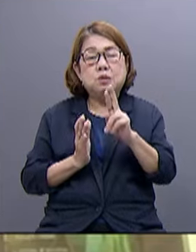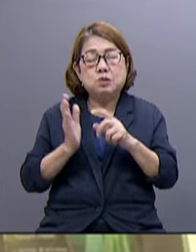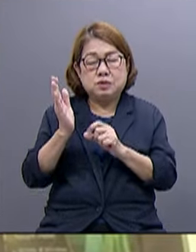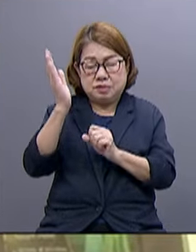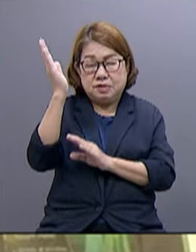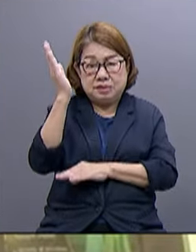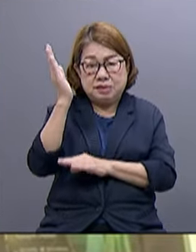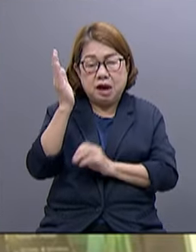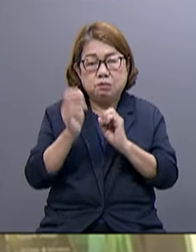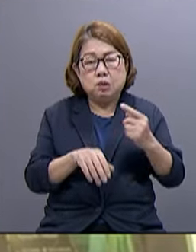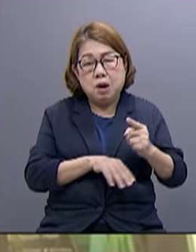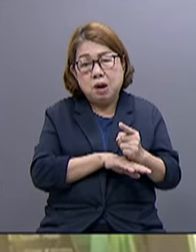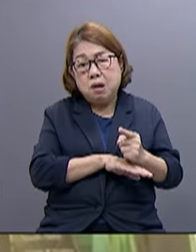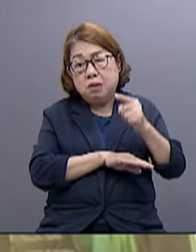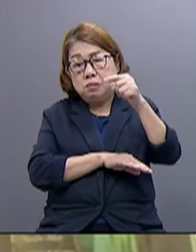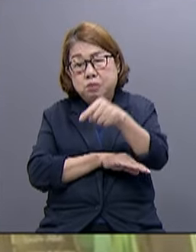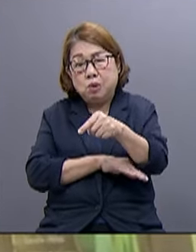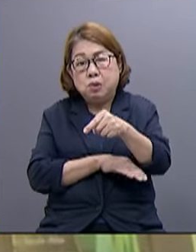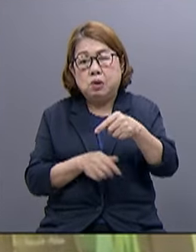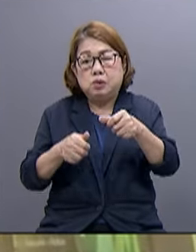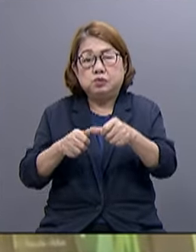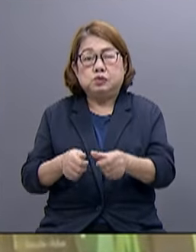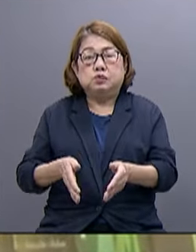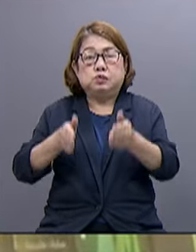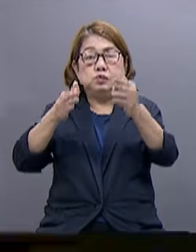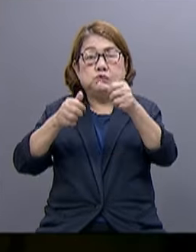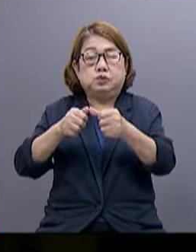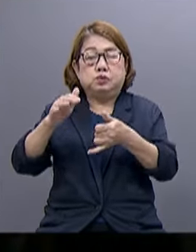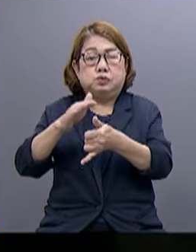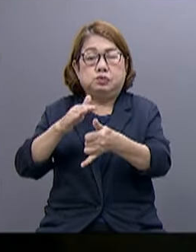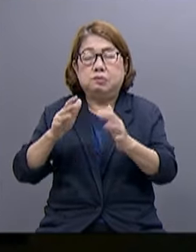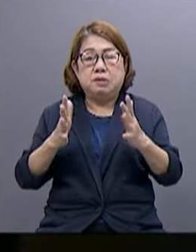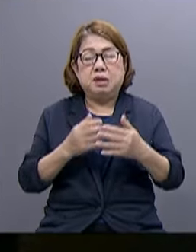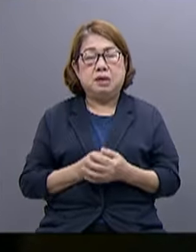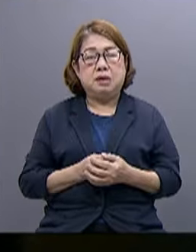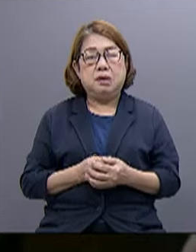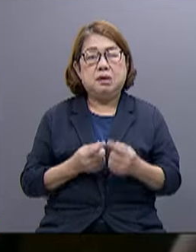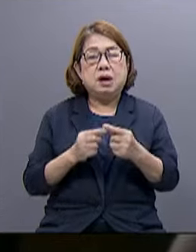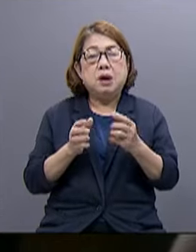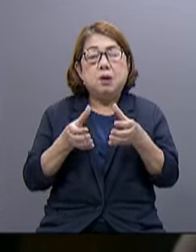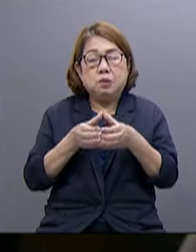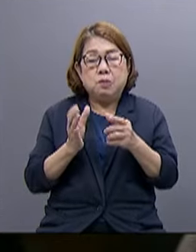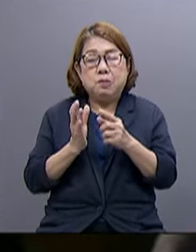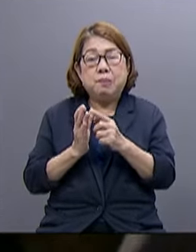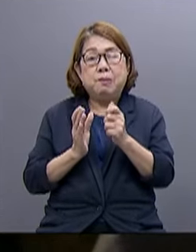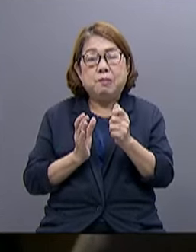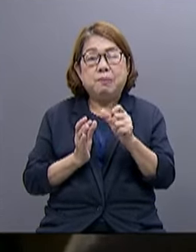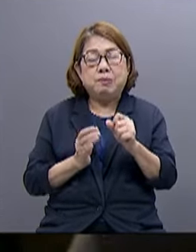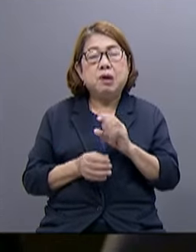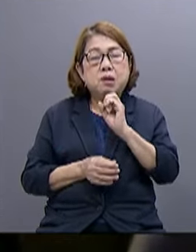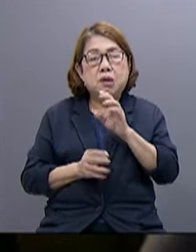เกิดการโจมตีเป้าหมายไม่ได้อยู่ในอาคารค่ะในขณะที่กลุ่มเฮสบอลลาห์ก็ยังไม่มีแถลงการใดๆออกม